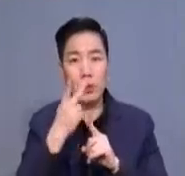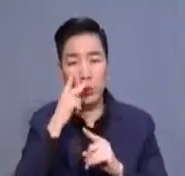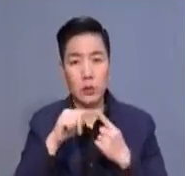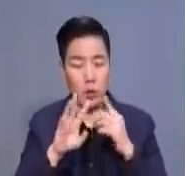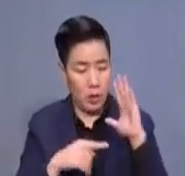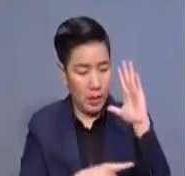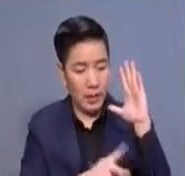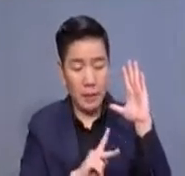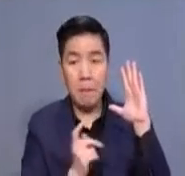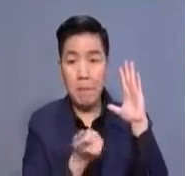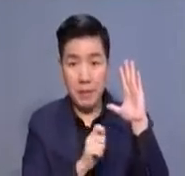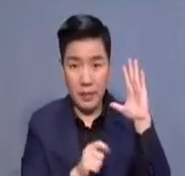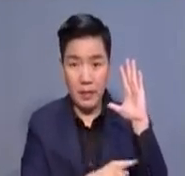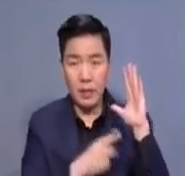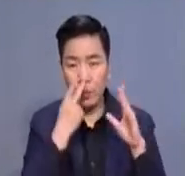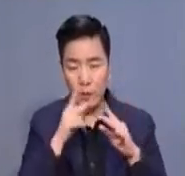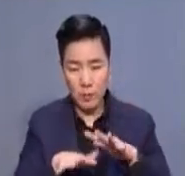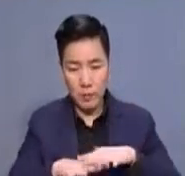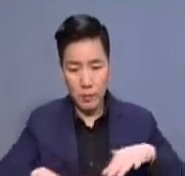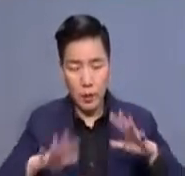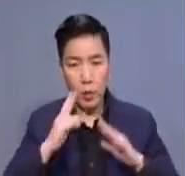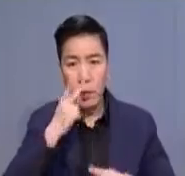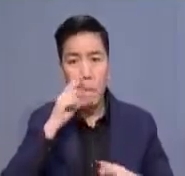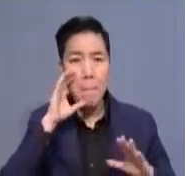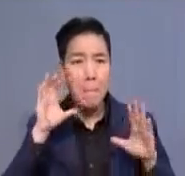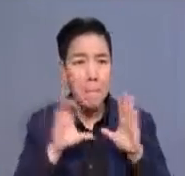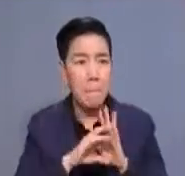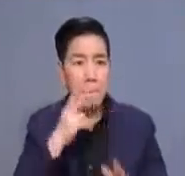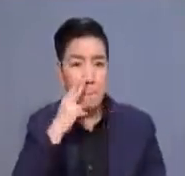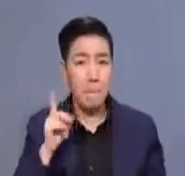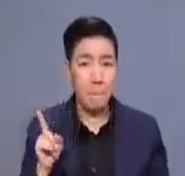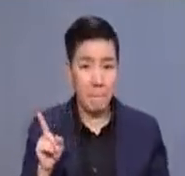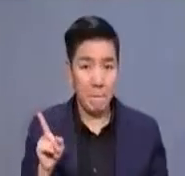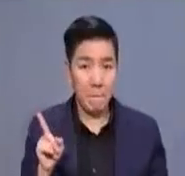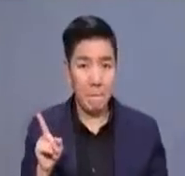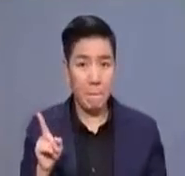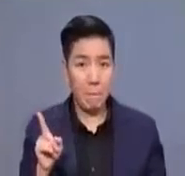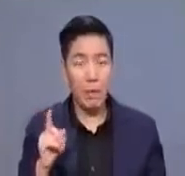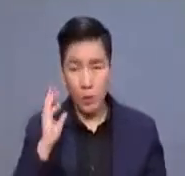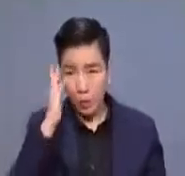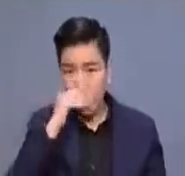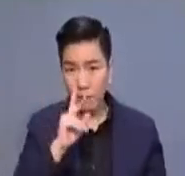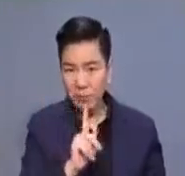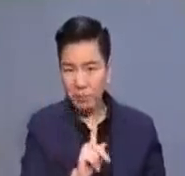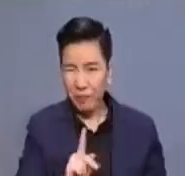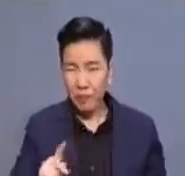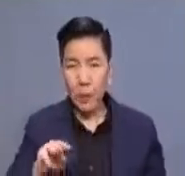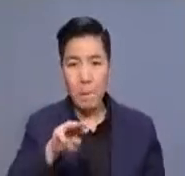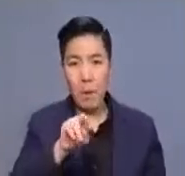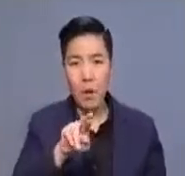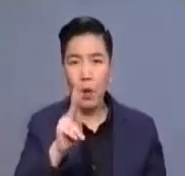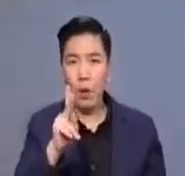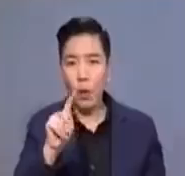เอาที่จังหวัดกระบี่ครับสระมรกตท่านผู้ชมครับมีคนเอาภาพนะฮะบริเวณสระมรกตนี่มาดูนะครับ สวยเนาะ อุ้